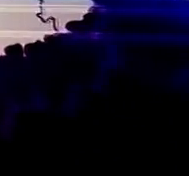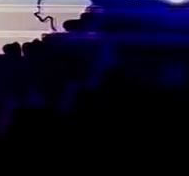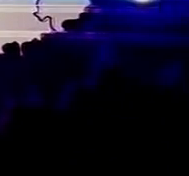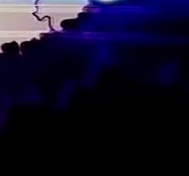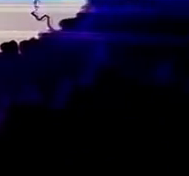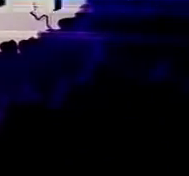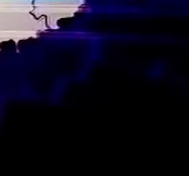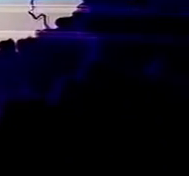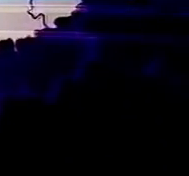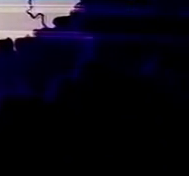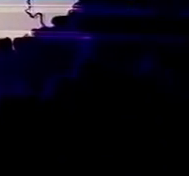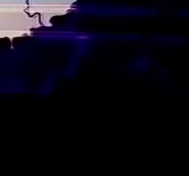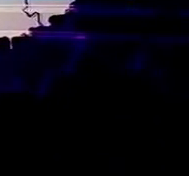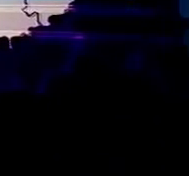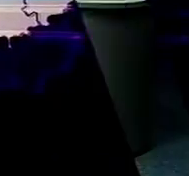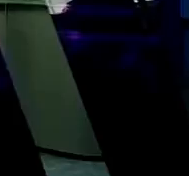Музика